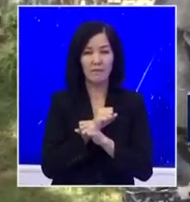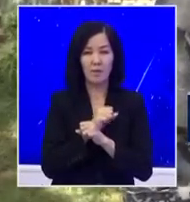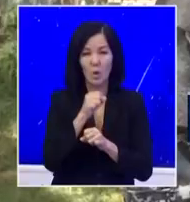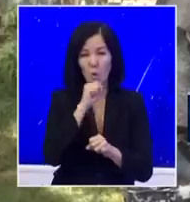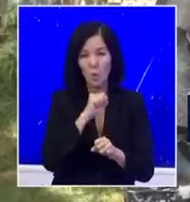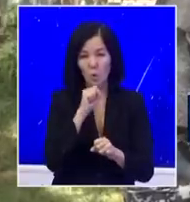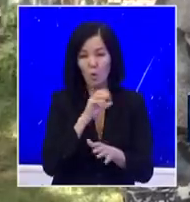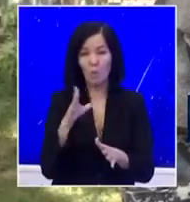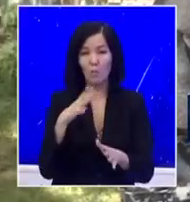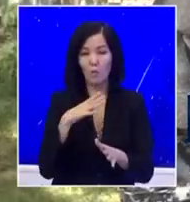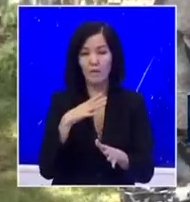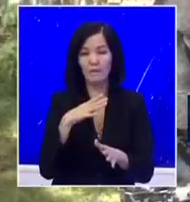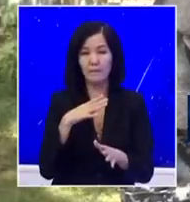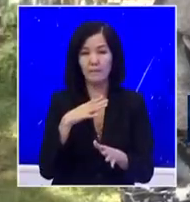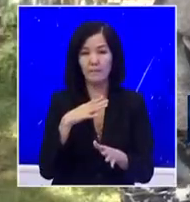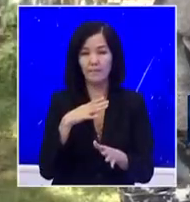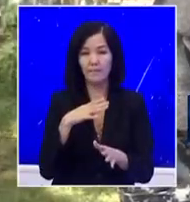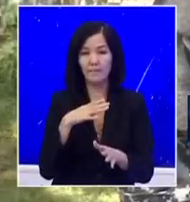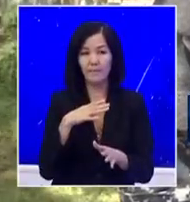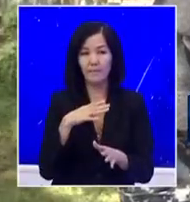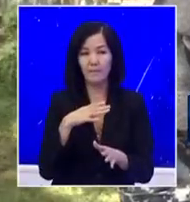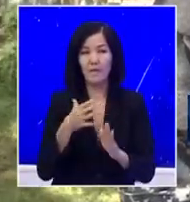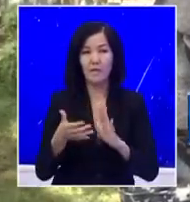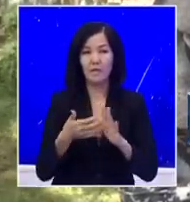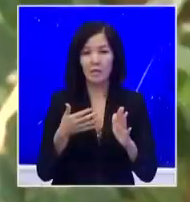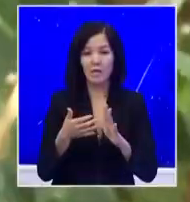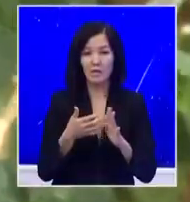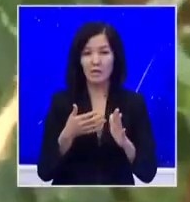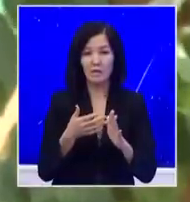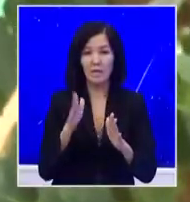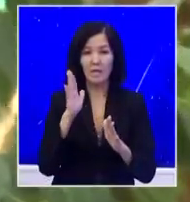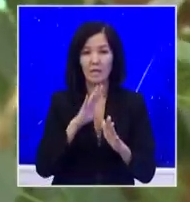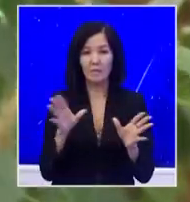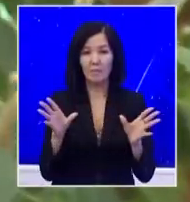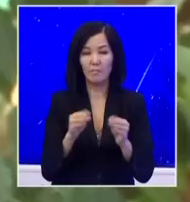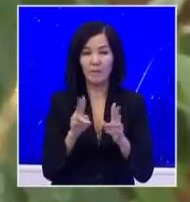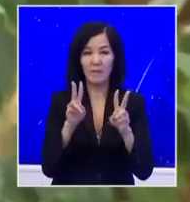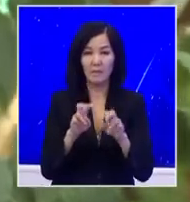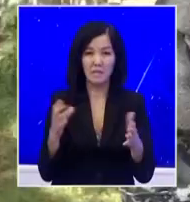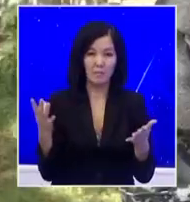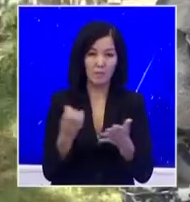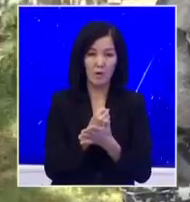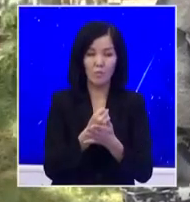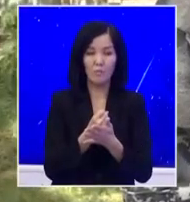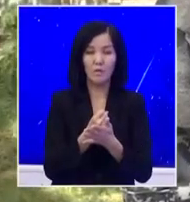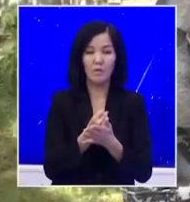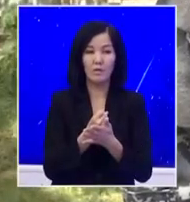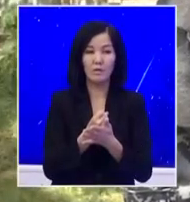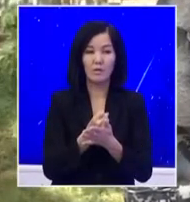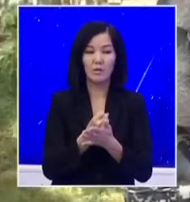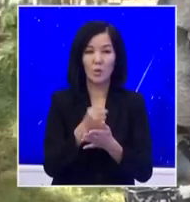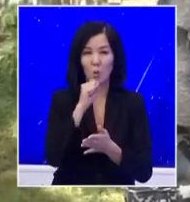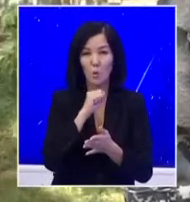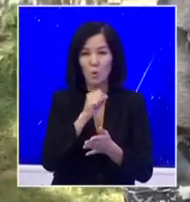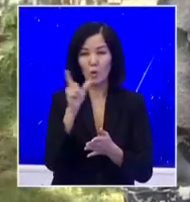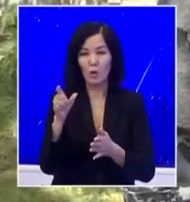ұрлық болған, сол ұрлыққа шақырылым беріп, сол шақырылымға шықтық. Өзін суытпай іздеп тауып, жаңағы сөгізде ұры қашқан